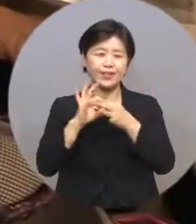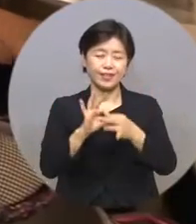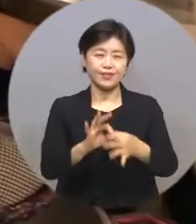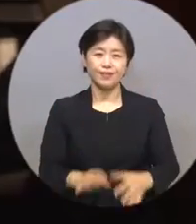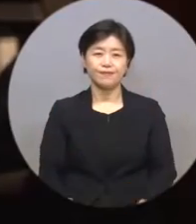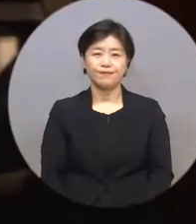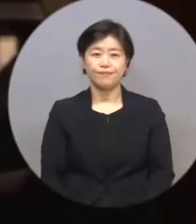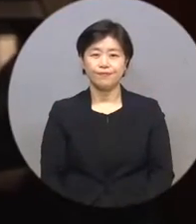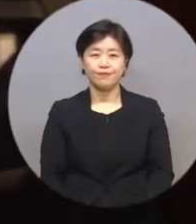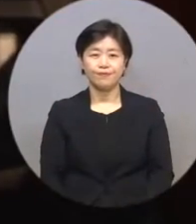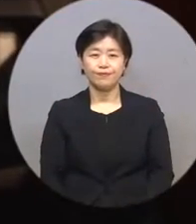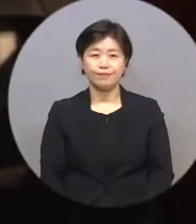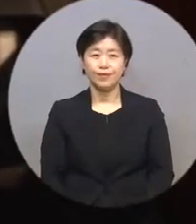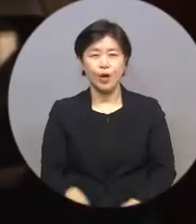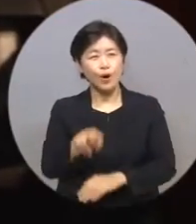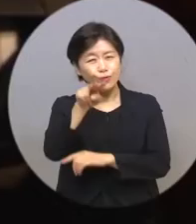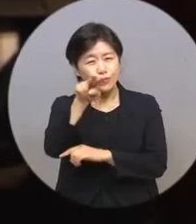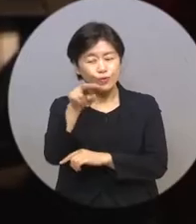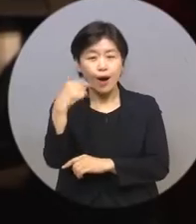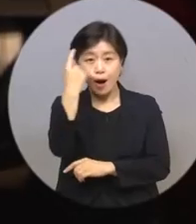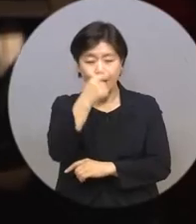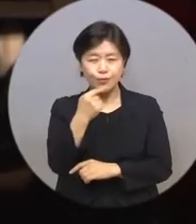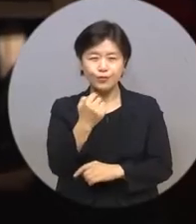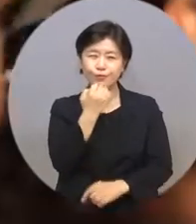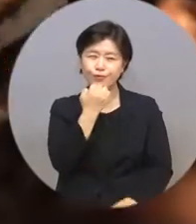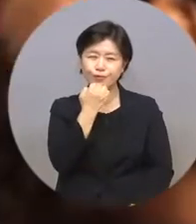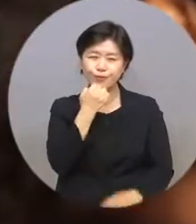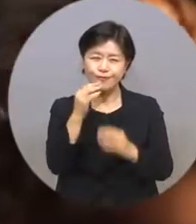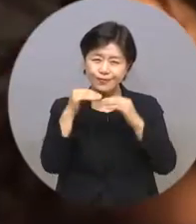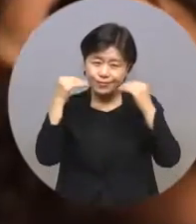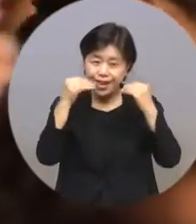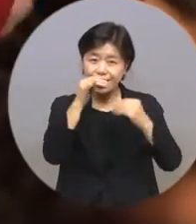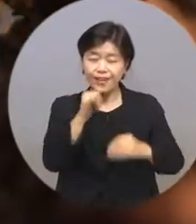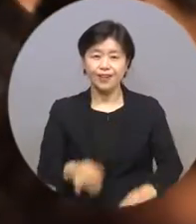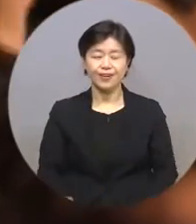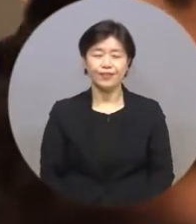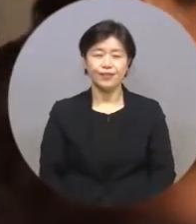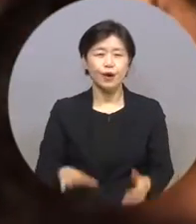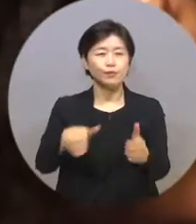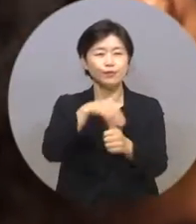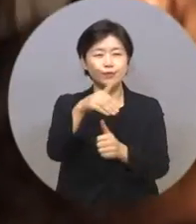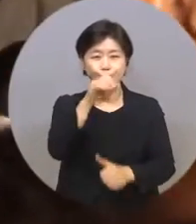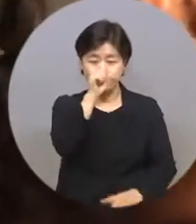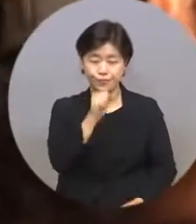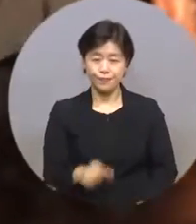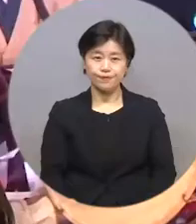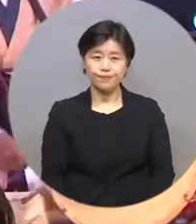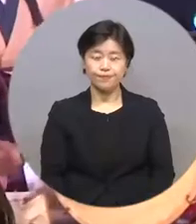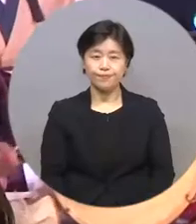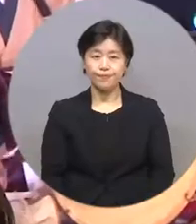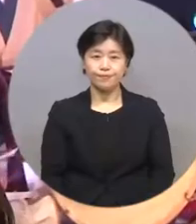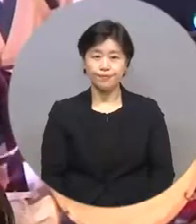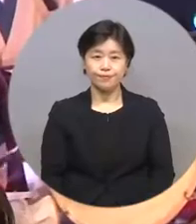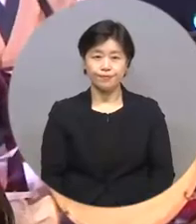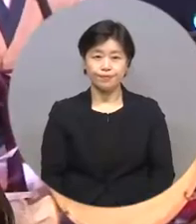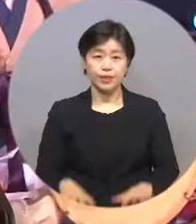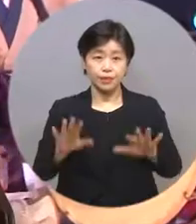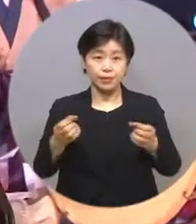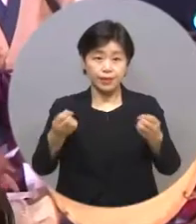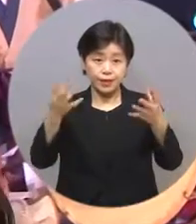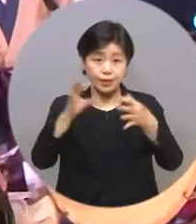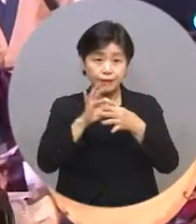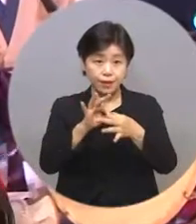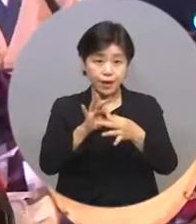쏟아집니다. 지켜보는 주민들의 얼굴에 웃음꽃이 피어나 행사 분위기가 한층 더 밝아집니다. 이번 행사를